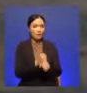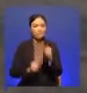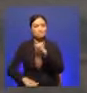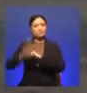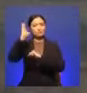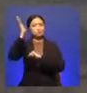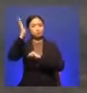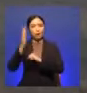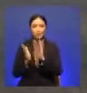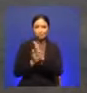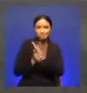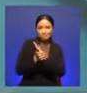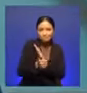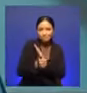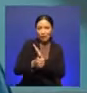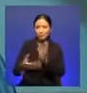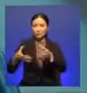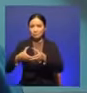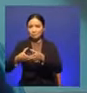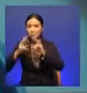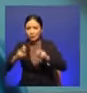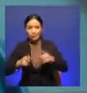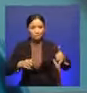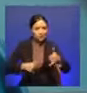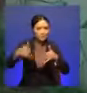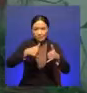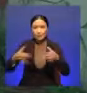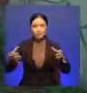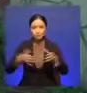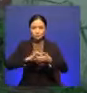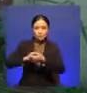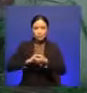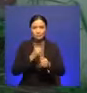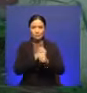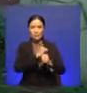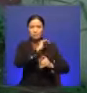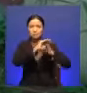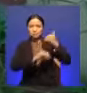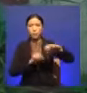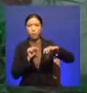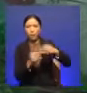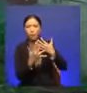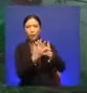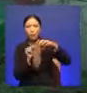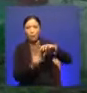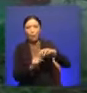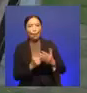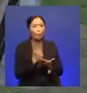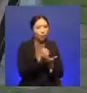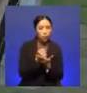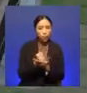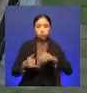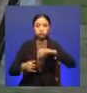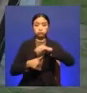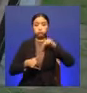ากรผู้เชี่ยวชาญและทีมนักวิจัยเพื่อพัฒนาเรือนจำให้เป็นพื้นที่ที่เอื้ออำนวยให้ผู้ที่อยู่